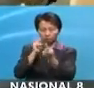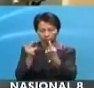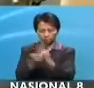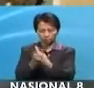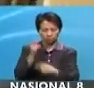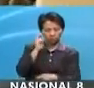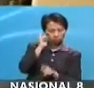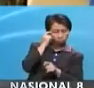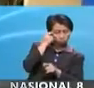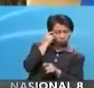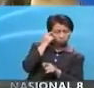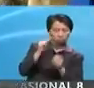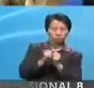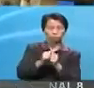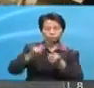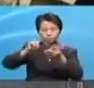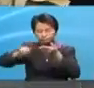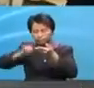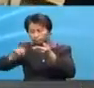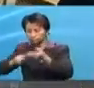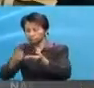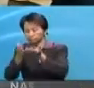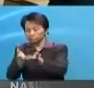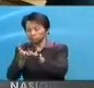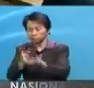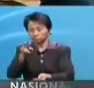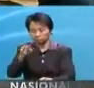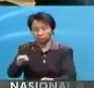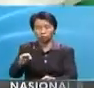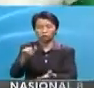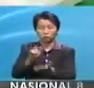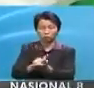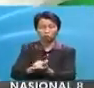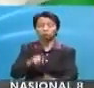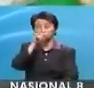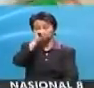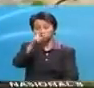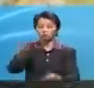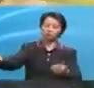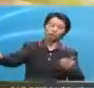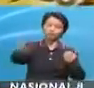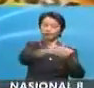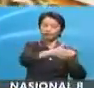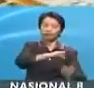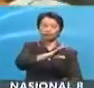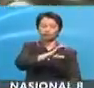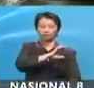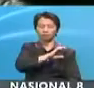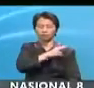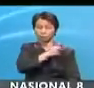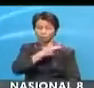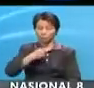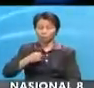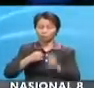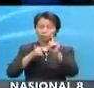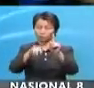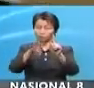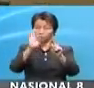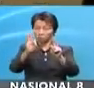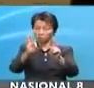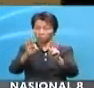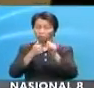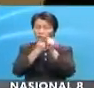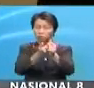keadaan mencurigakan. Pemeriksaan lanjut juga mendapati bot berkenaan sepatutnya pulang ke Indonesia pada 1 September lalu